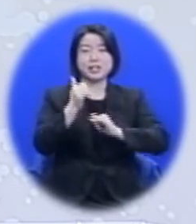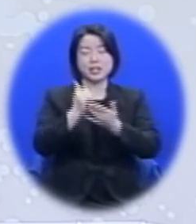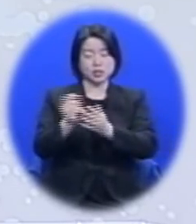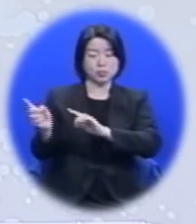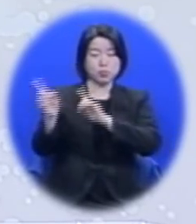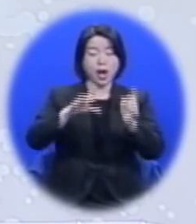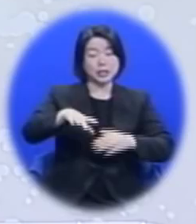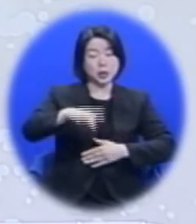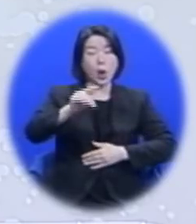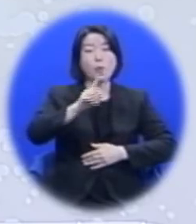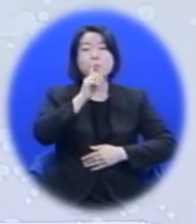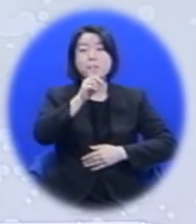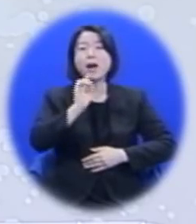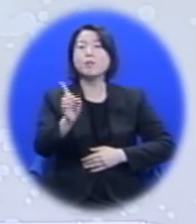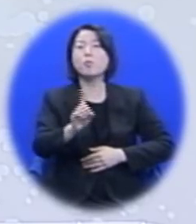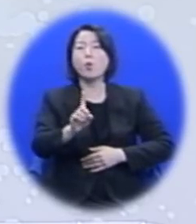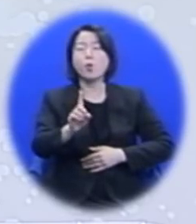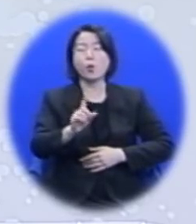하신 말씀이 무엇입니까?